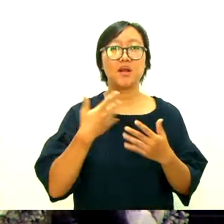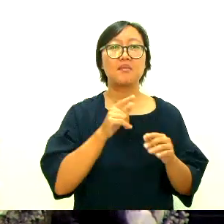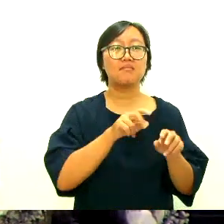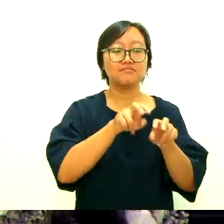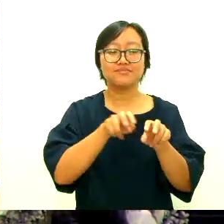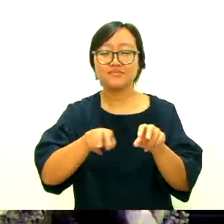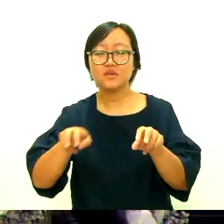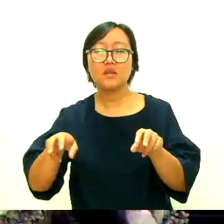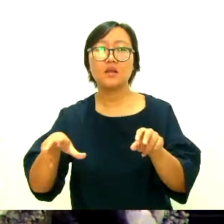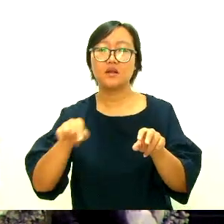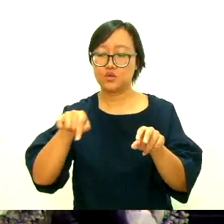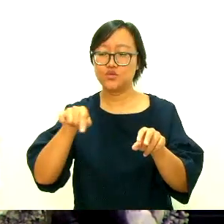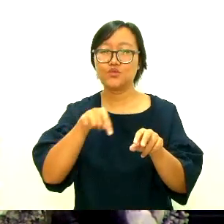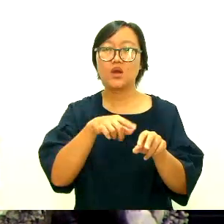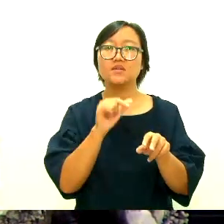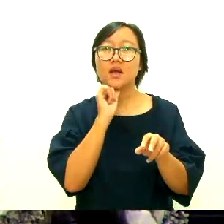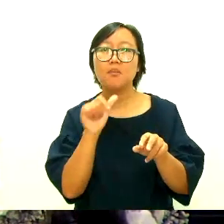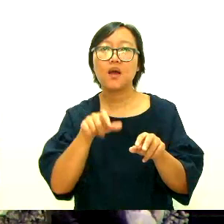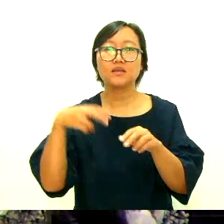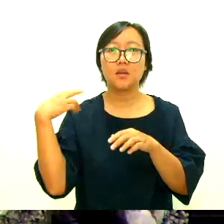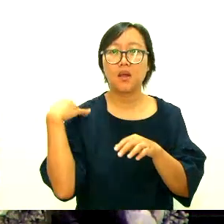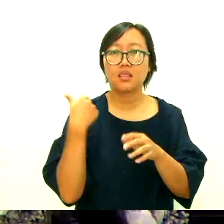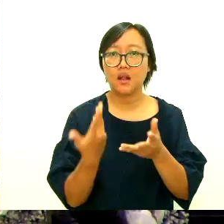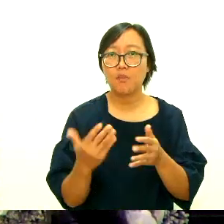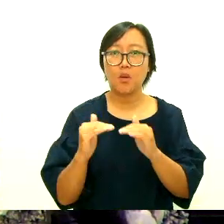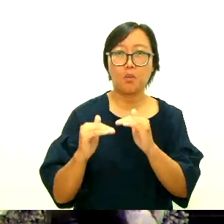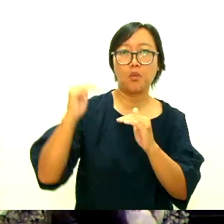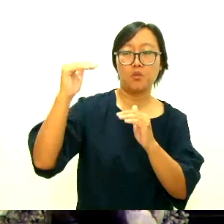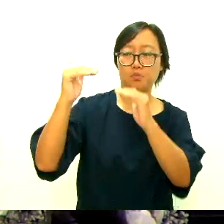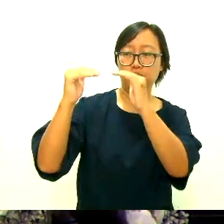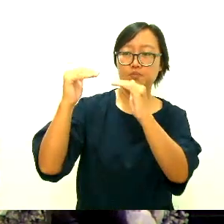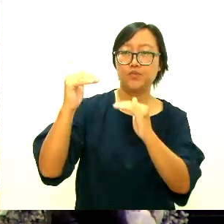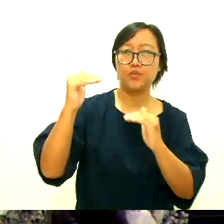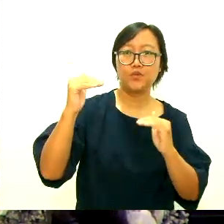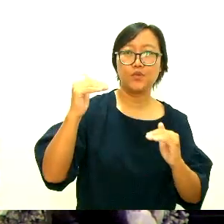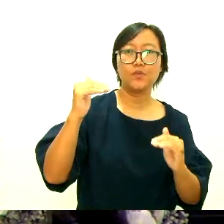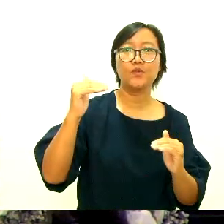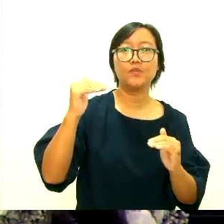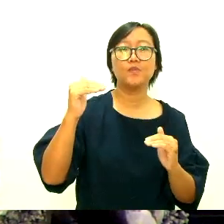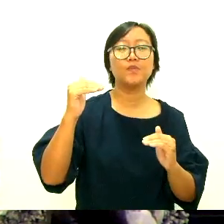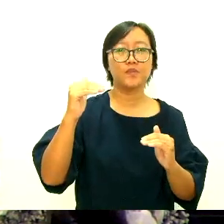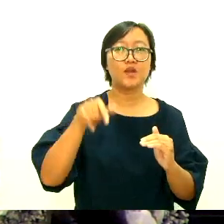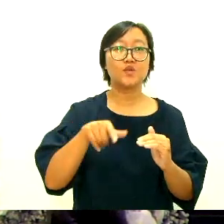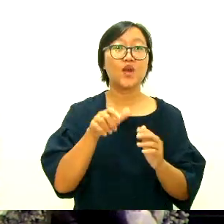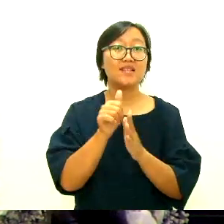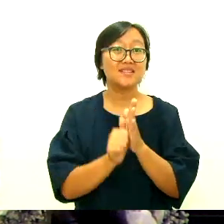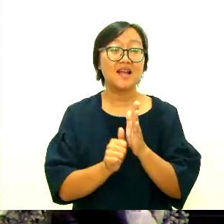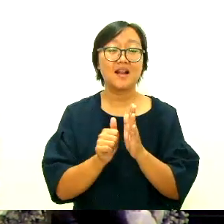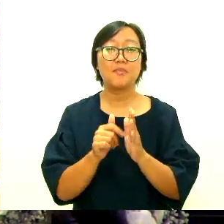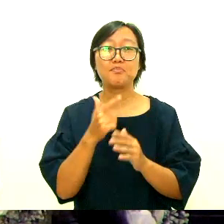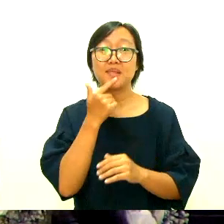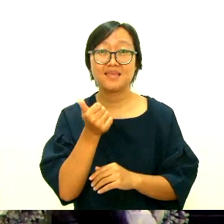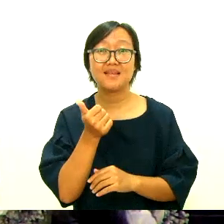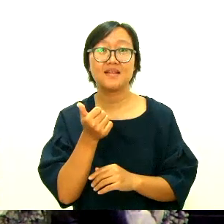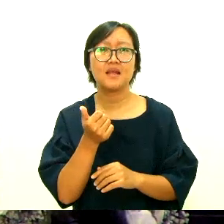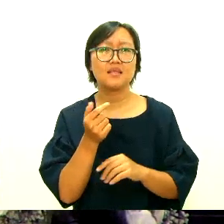keagamaan kita juga seringkali demikian pada acara-acara penting akan tetapi ada orang-orang